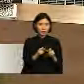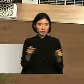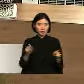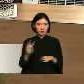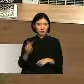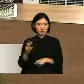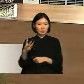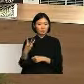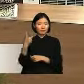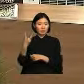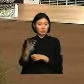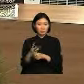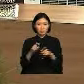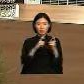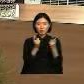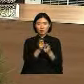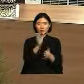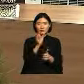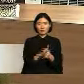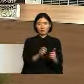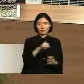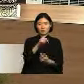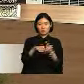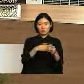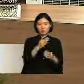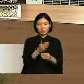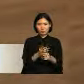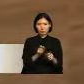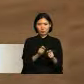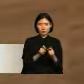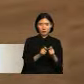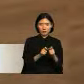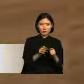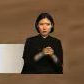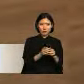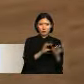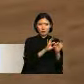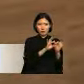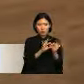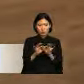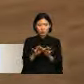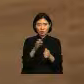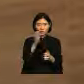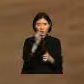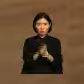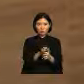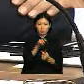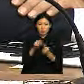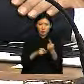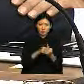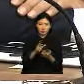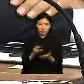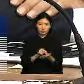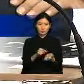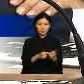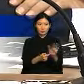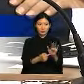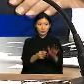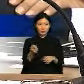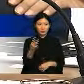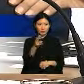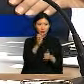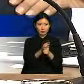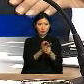길게는 23년째 민간 위탁 운영 중 무기한 위탁 경영에 문제점이 제기됐습니다. 재위탁을 하게